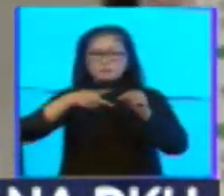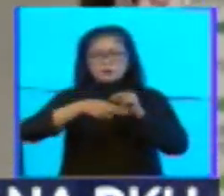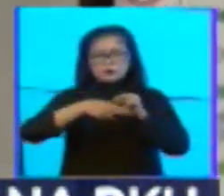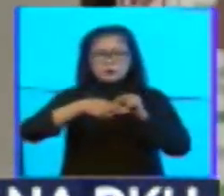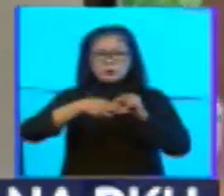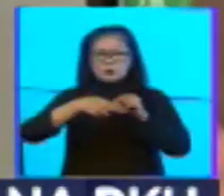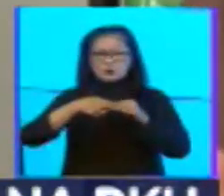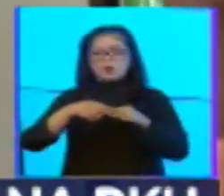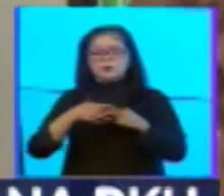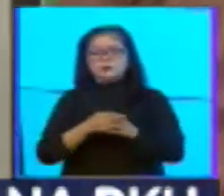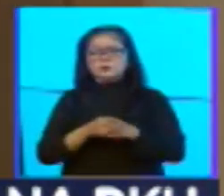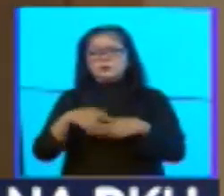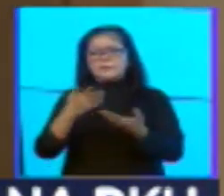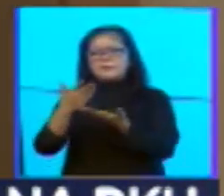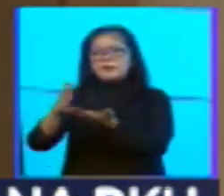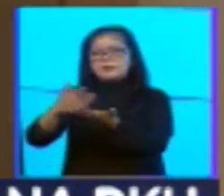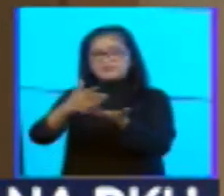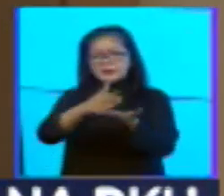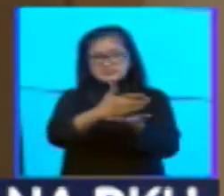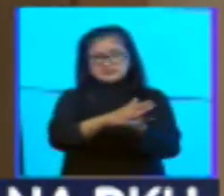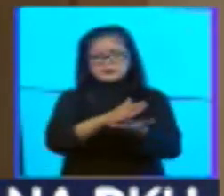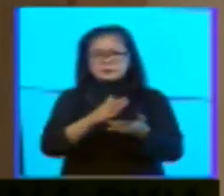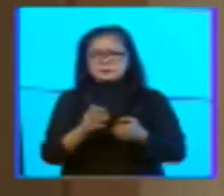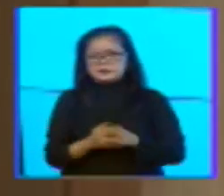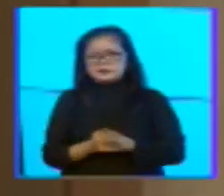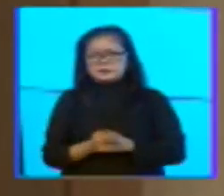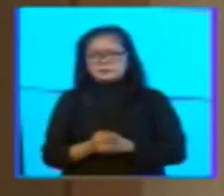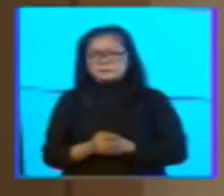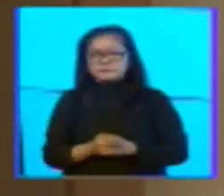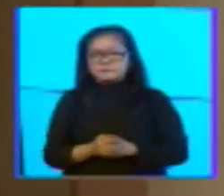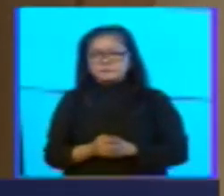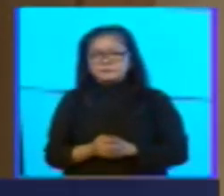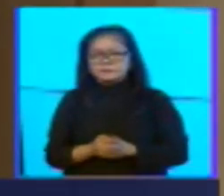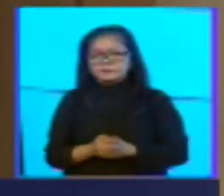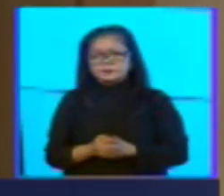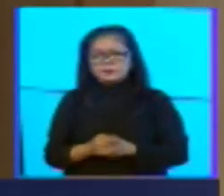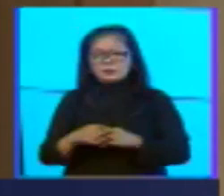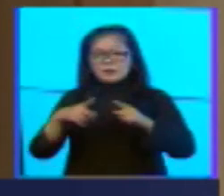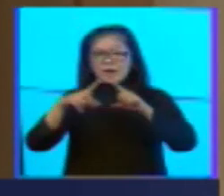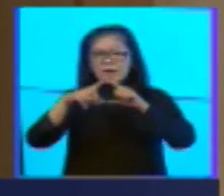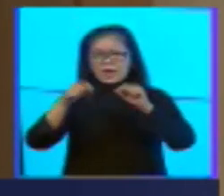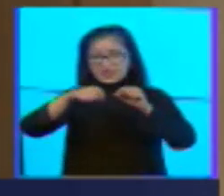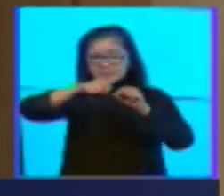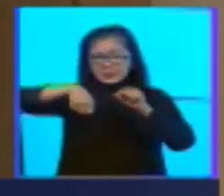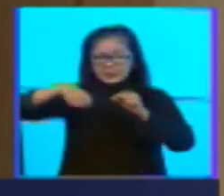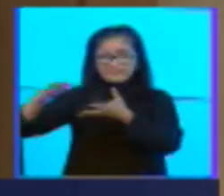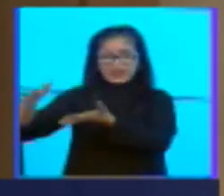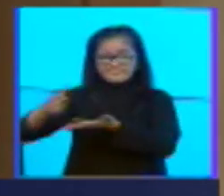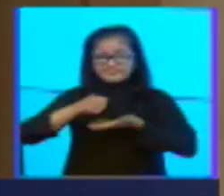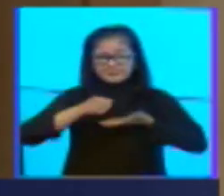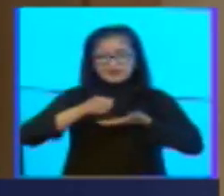sisanya diberikan kepada warga. Kedua tersangka ini, ATM-nya dia pegang atau diambil